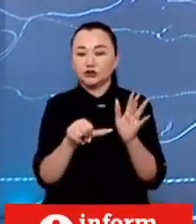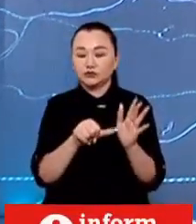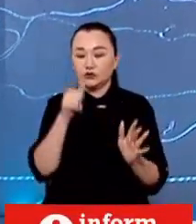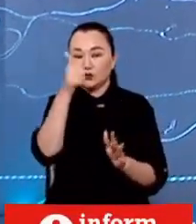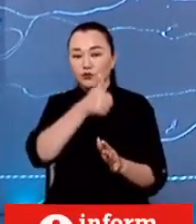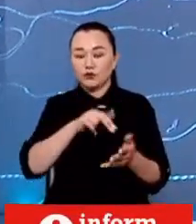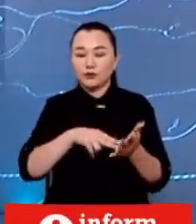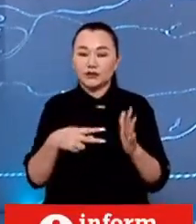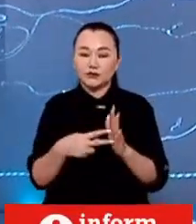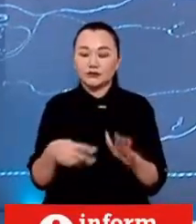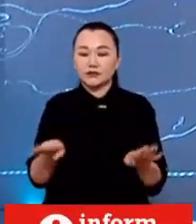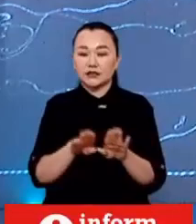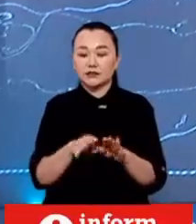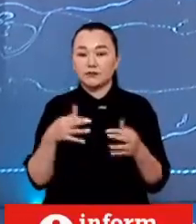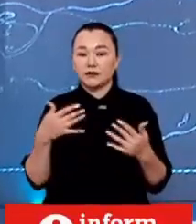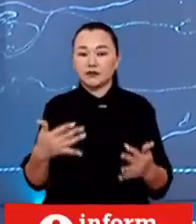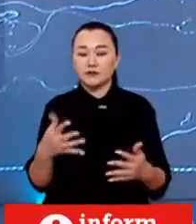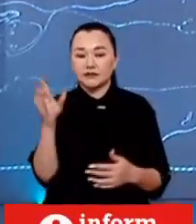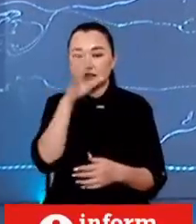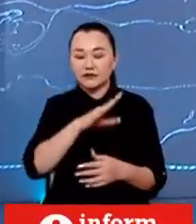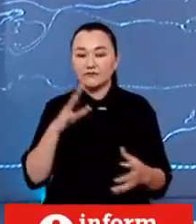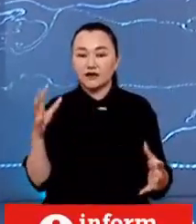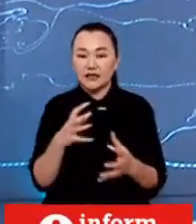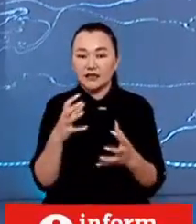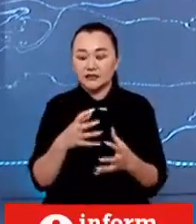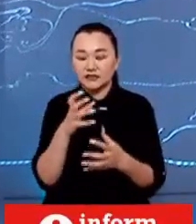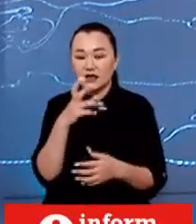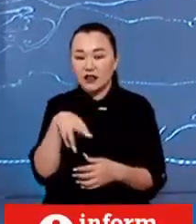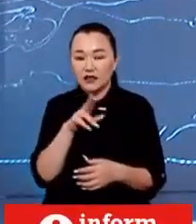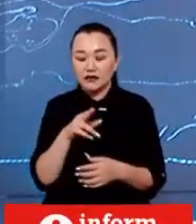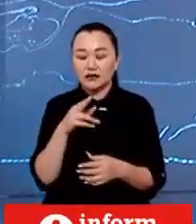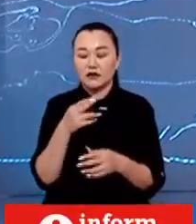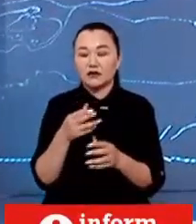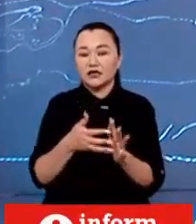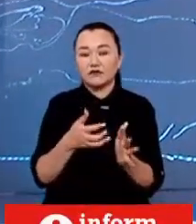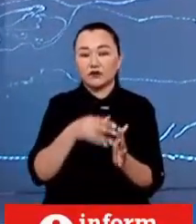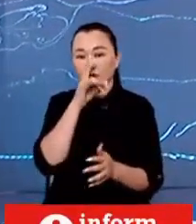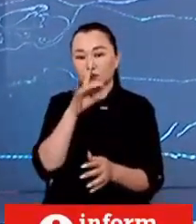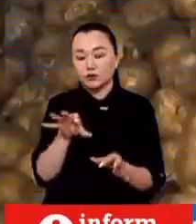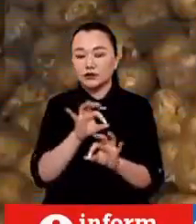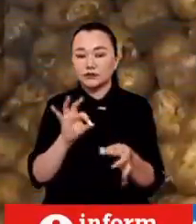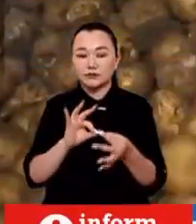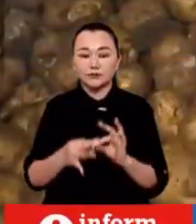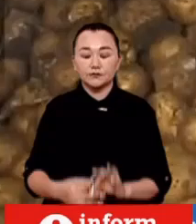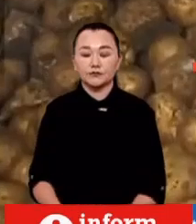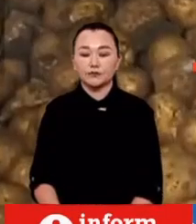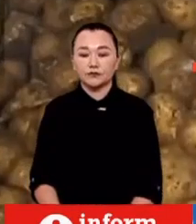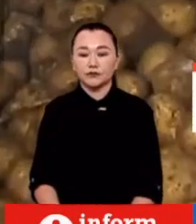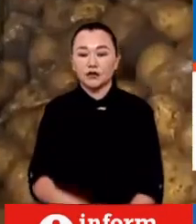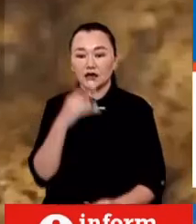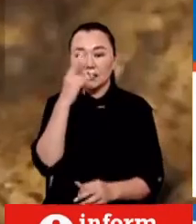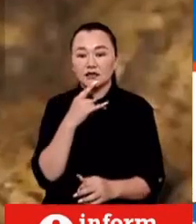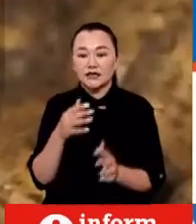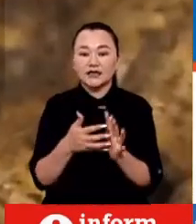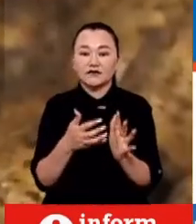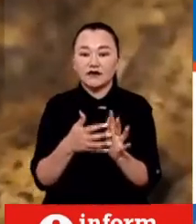году планируют закрыть потребность страны в хранилищах. Анастасия Новикова расскажет подробнее. В Казахстане